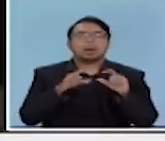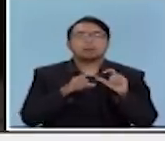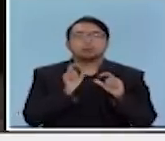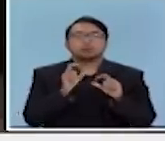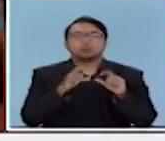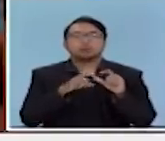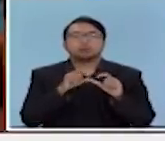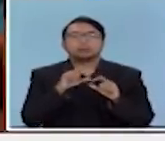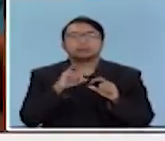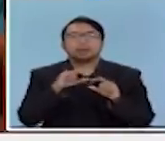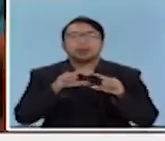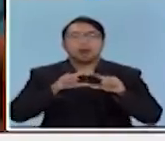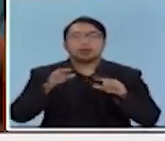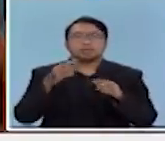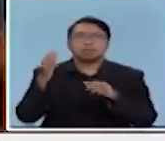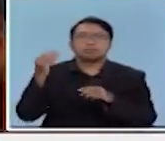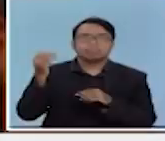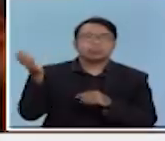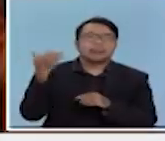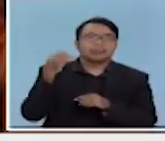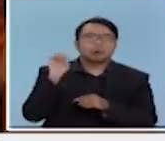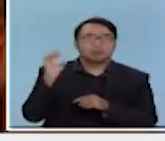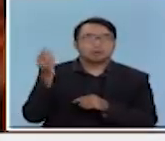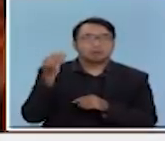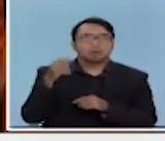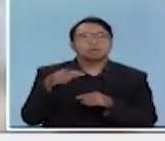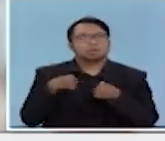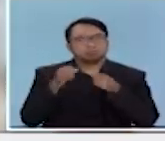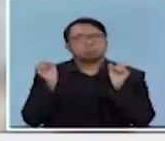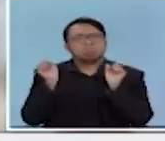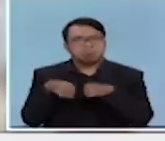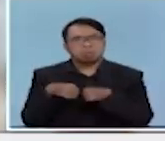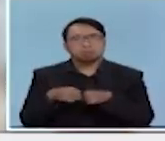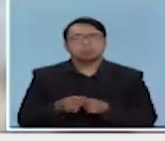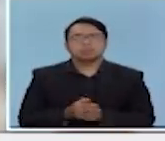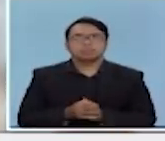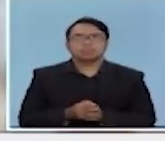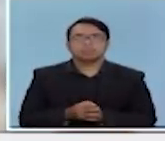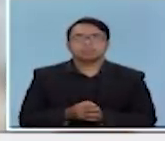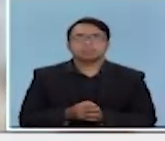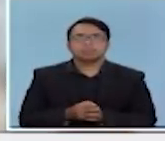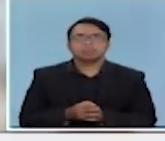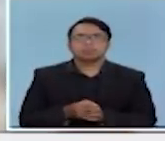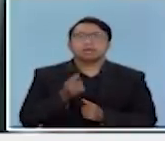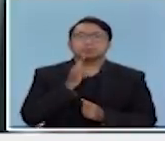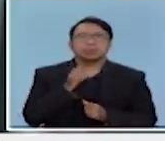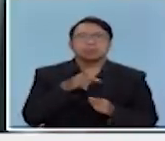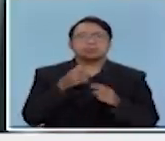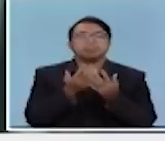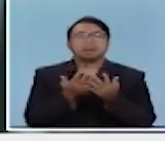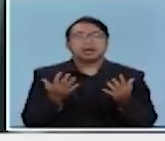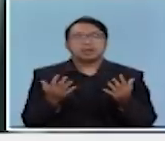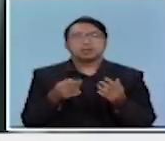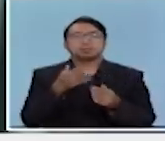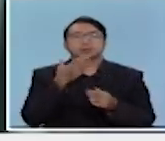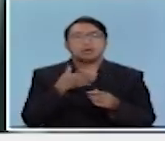beliau tadi bahwa ada dua hal nanti yang akan dilakukan yang sedikit. Yang pertama adalah kembali lagi ini kontrol sosial ada di tengah masyarakat. Masyarakat